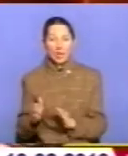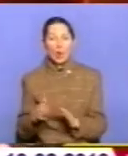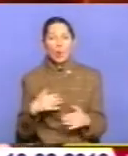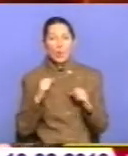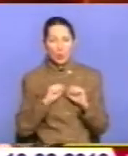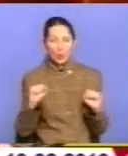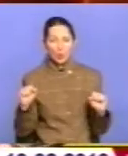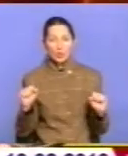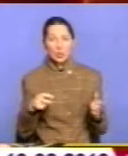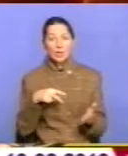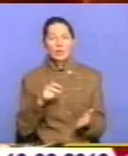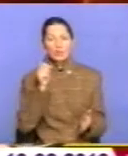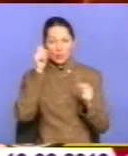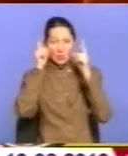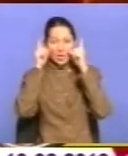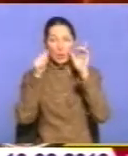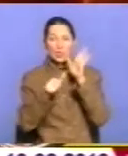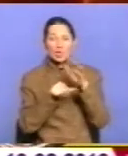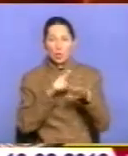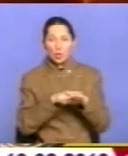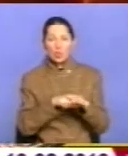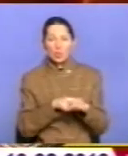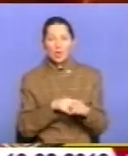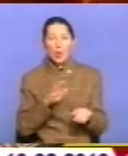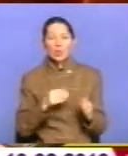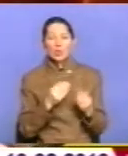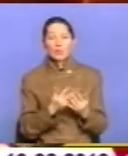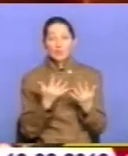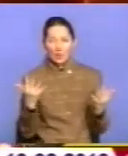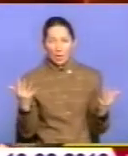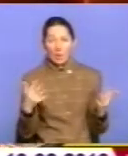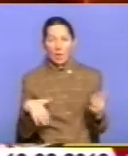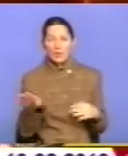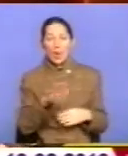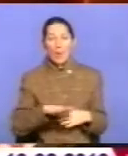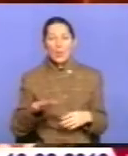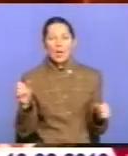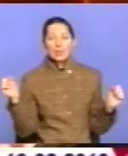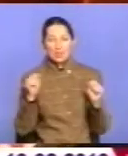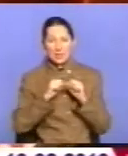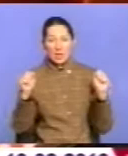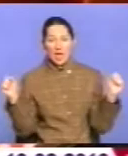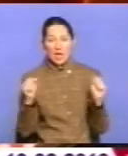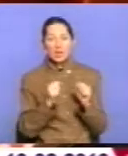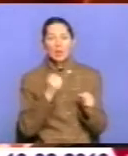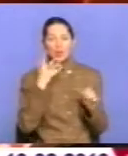потім шикуємося всі на плацу, ранкова зарядка, ну, якщо сніг падає, то чистим